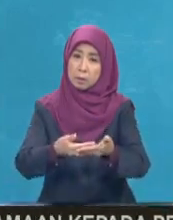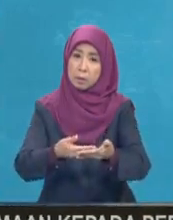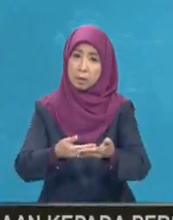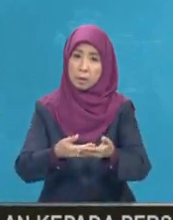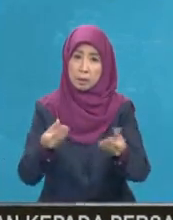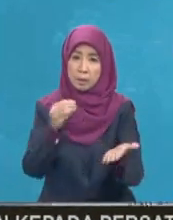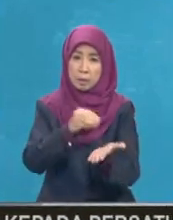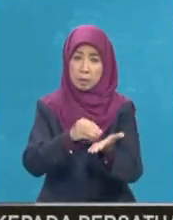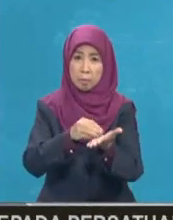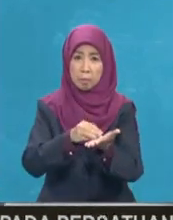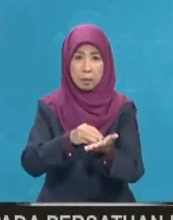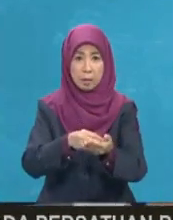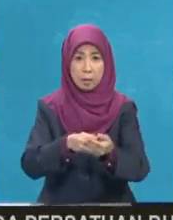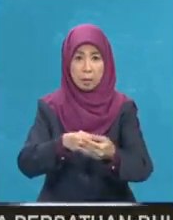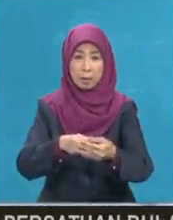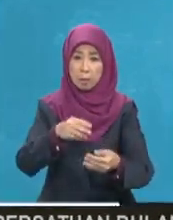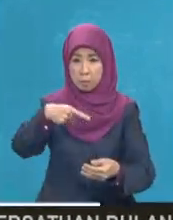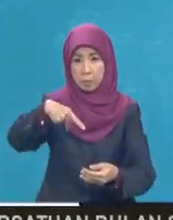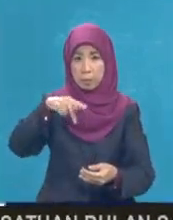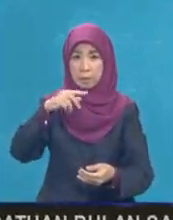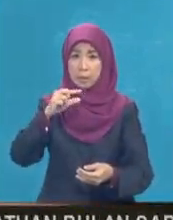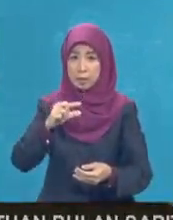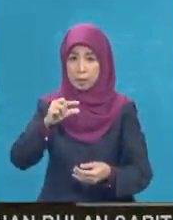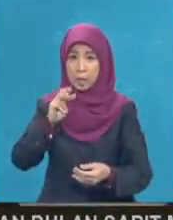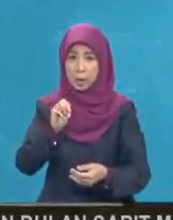persekutuan guru-guru Melayu Brunei BEJ